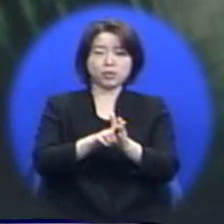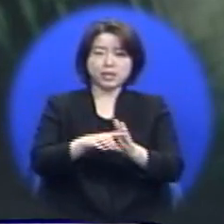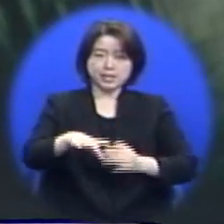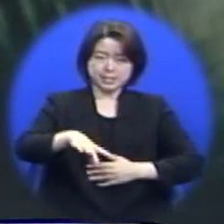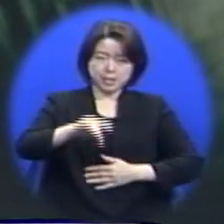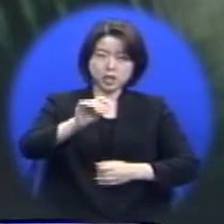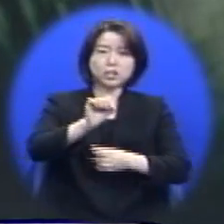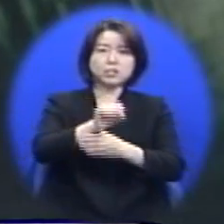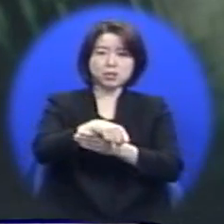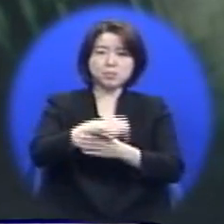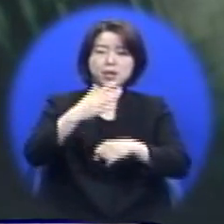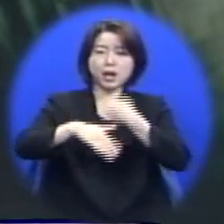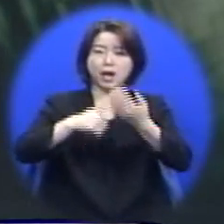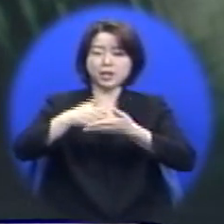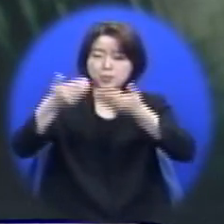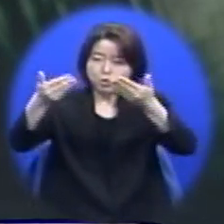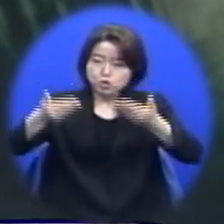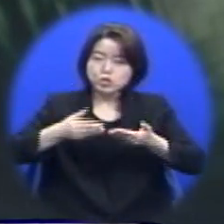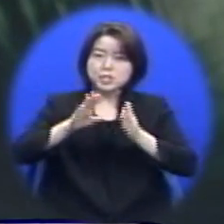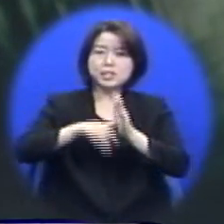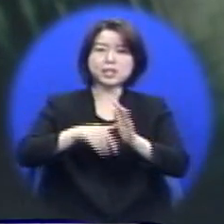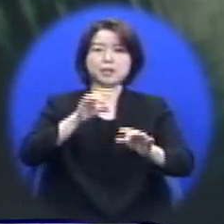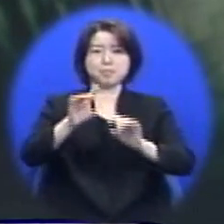첫 열매를 하나님이 주실 때마다